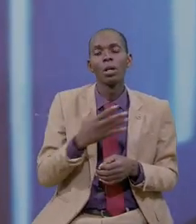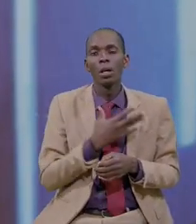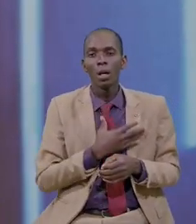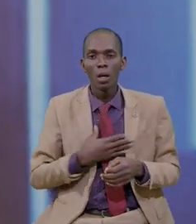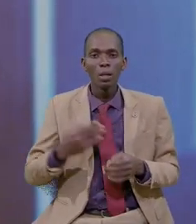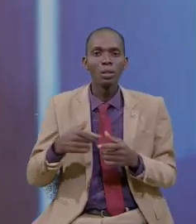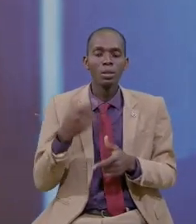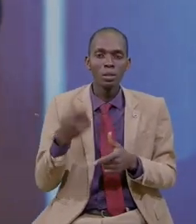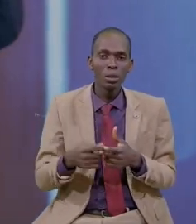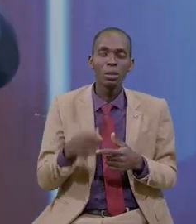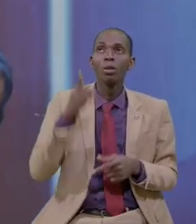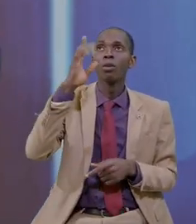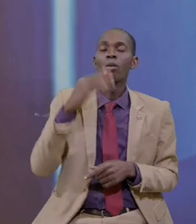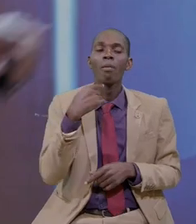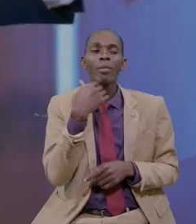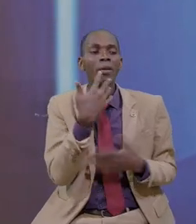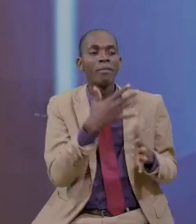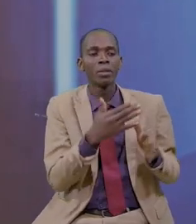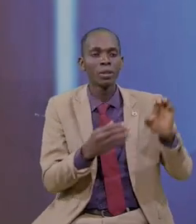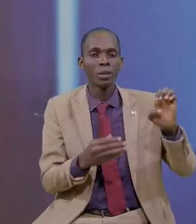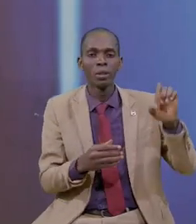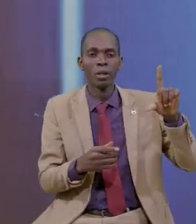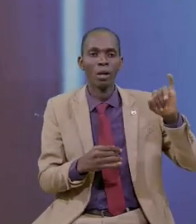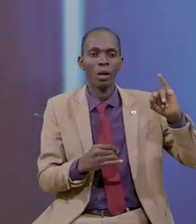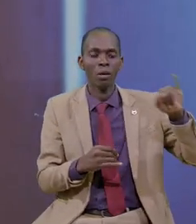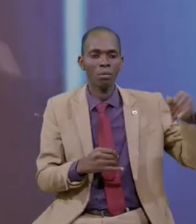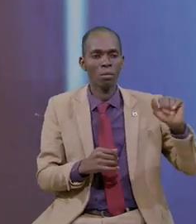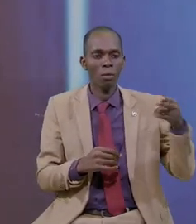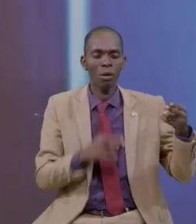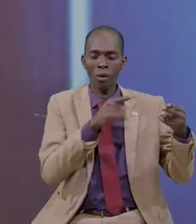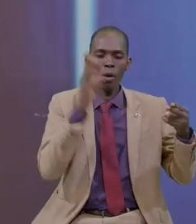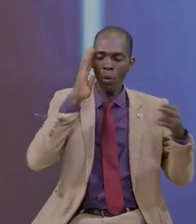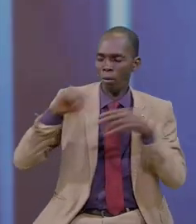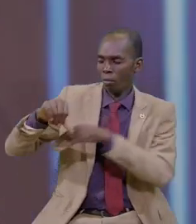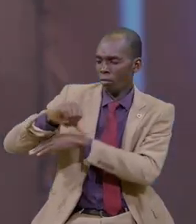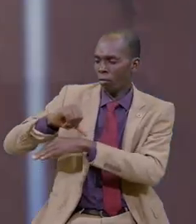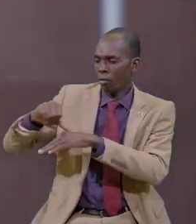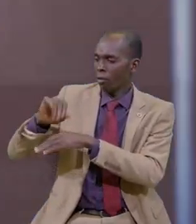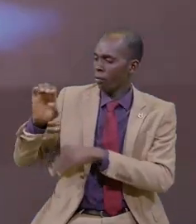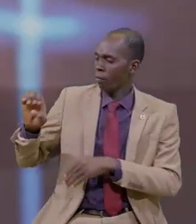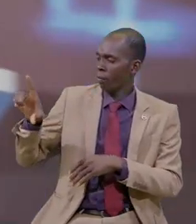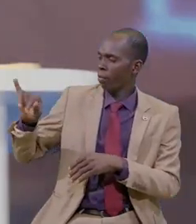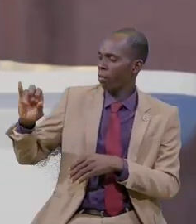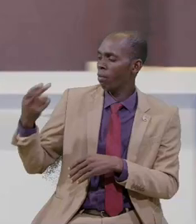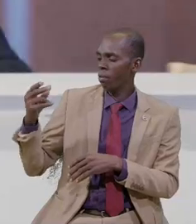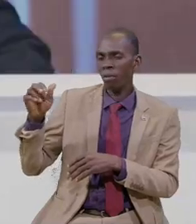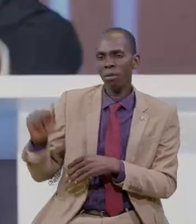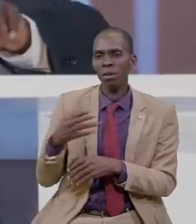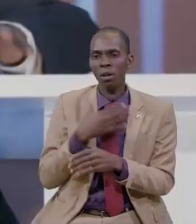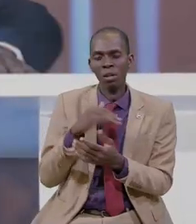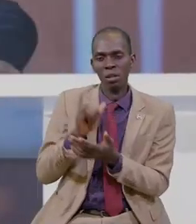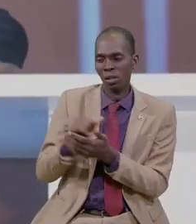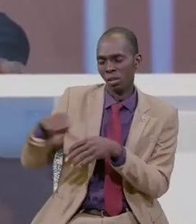Élie. Tu vas oindre. Tu vas oindre Élie. Élisée. Et l'onction qui